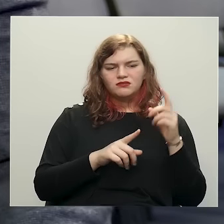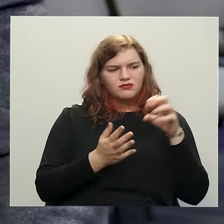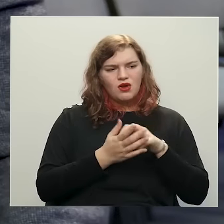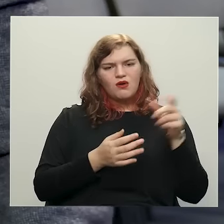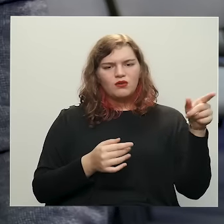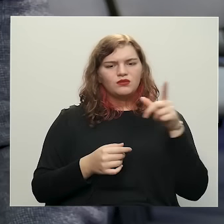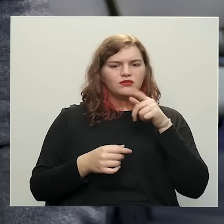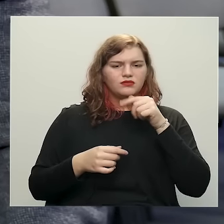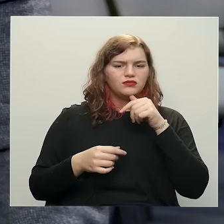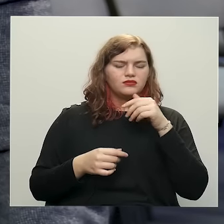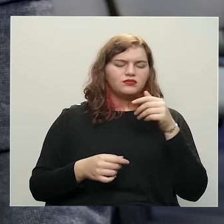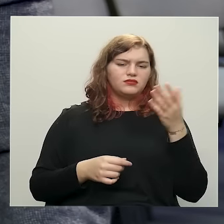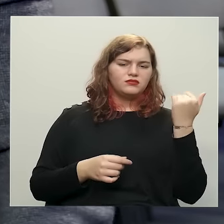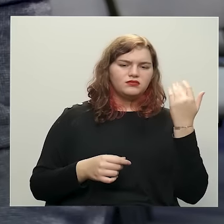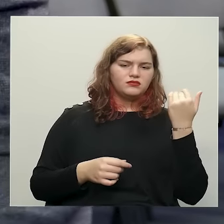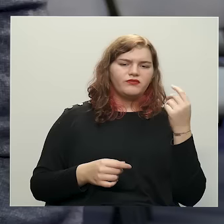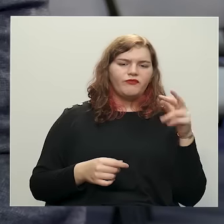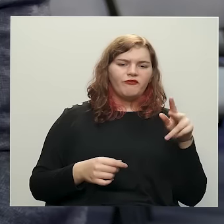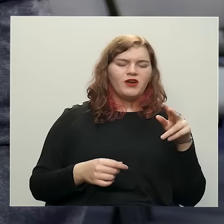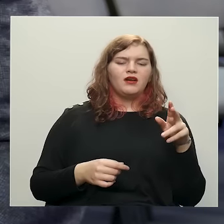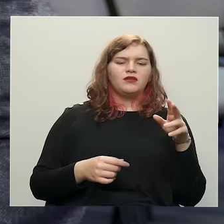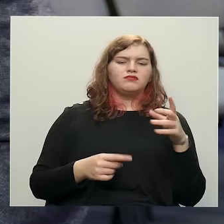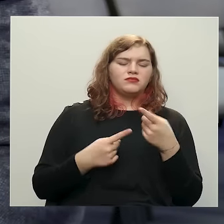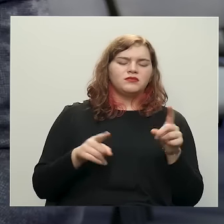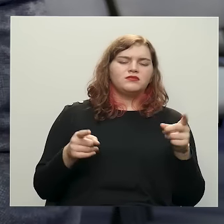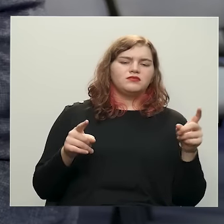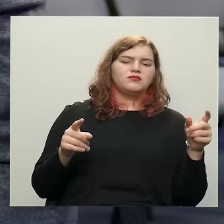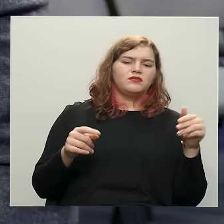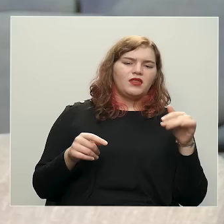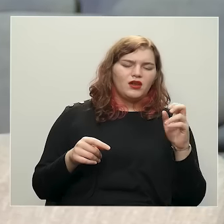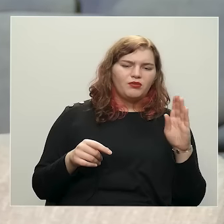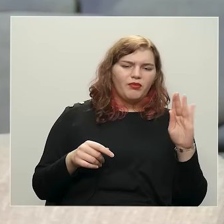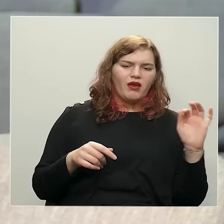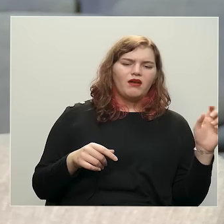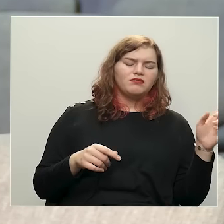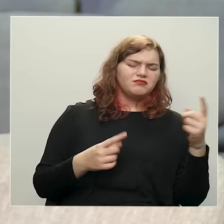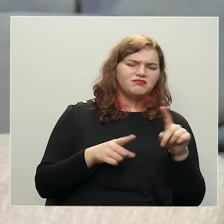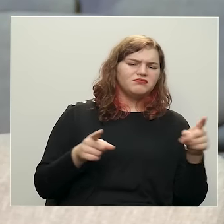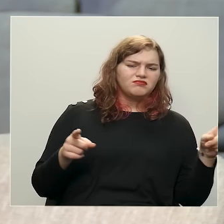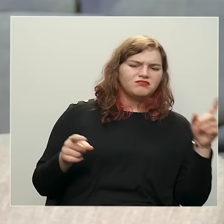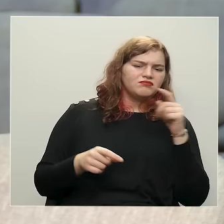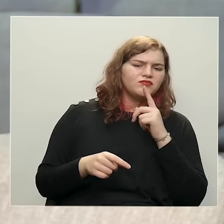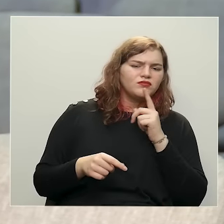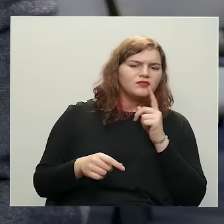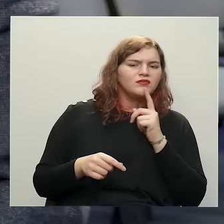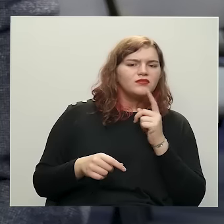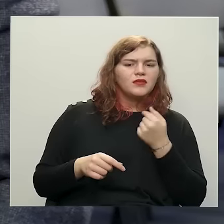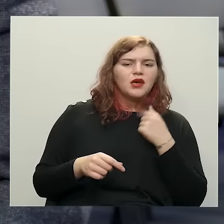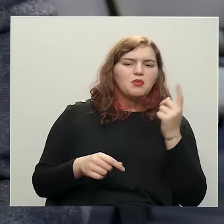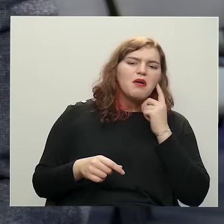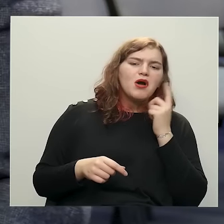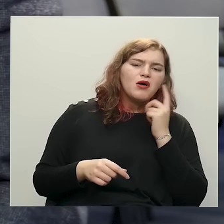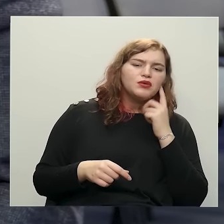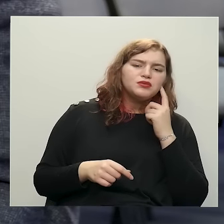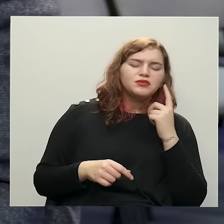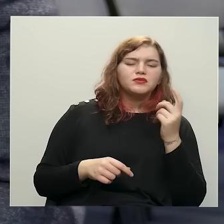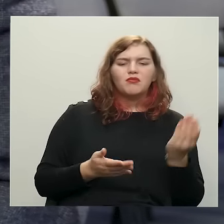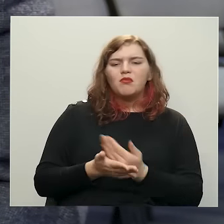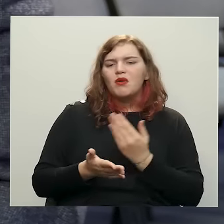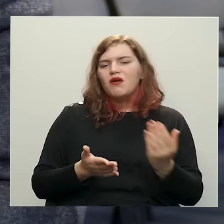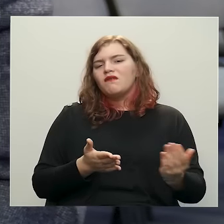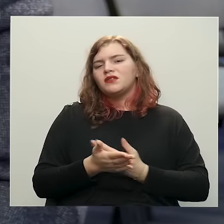Acolo unde Străjerii, fratele Demeter cu Nelupea, cu Calman, mă rog, erau lucrători. Eu am auzit că ei îmi